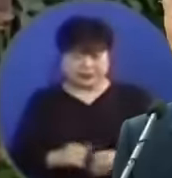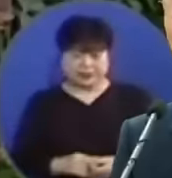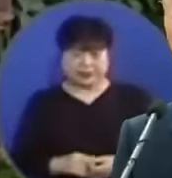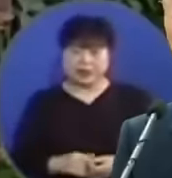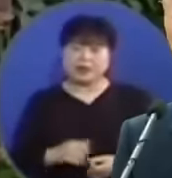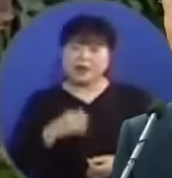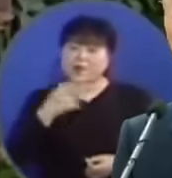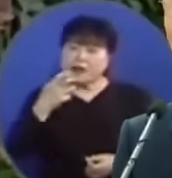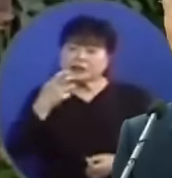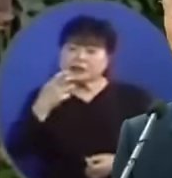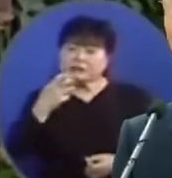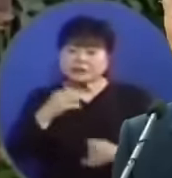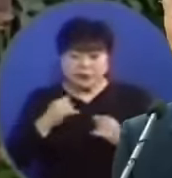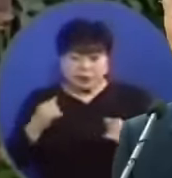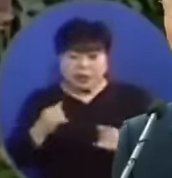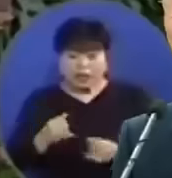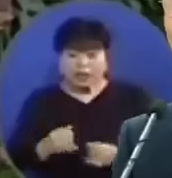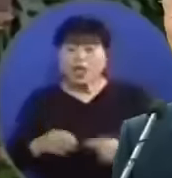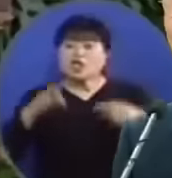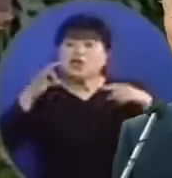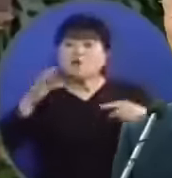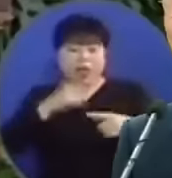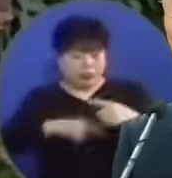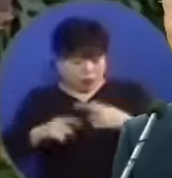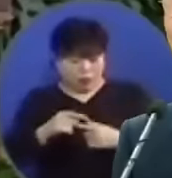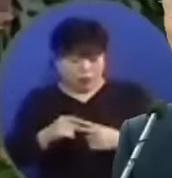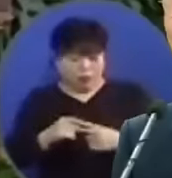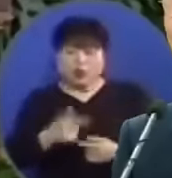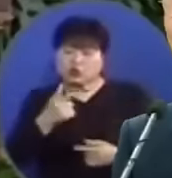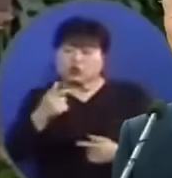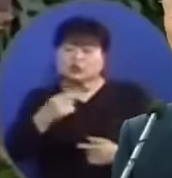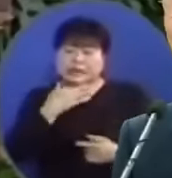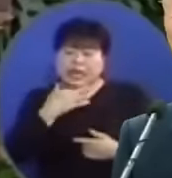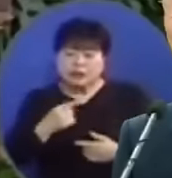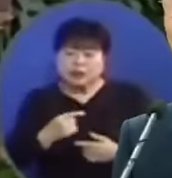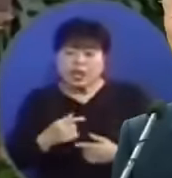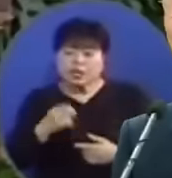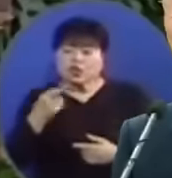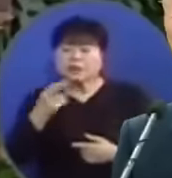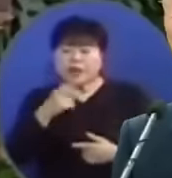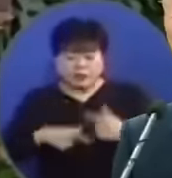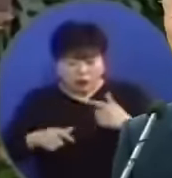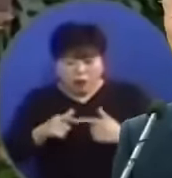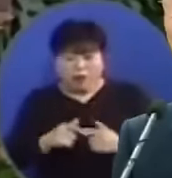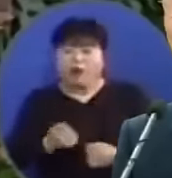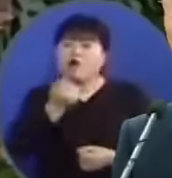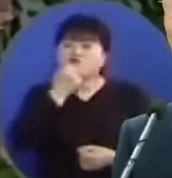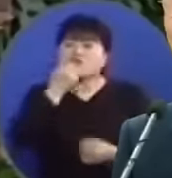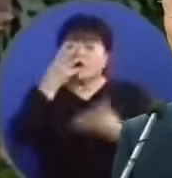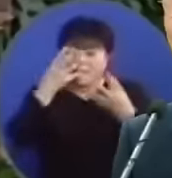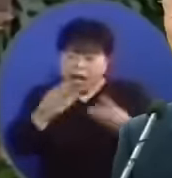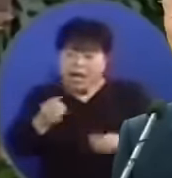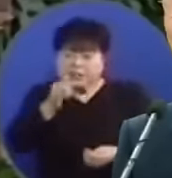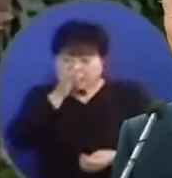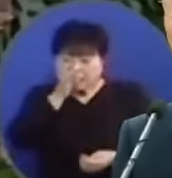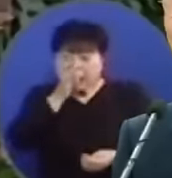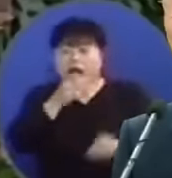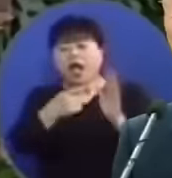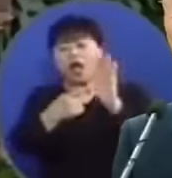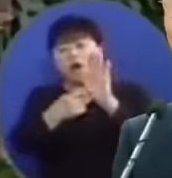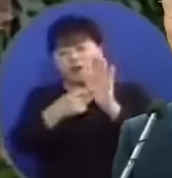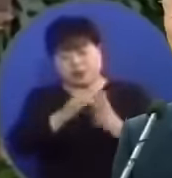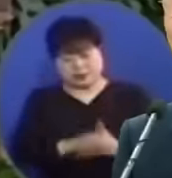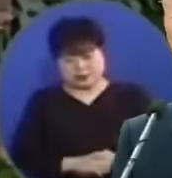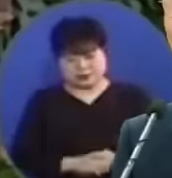80대 노인보다 10배가량, 60대 환갑인보다 12배 정도 더 많이 웃는다는 조사 결과가 나왔다고